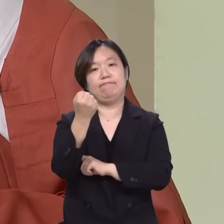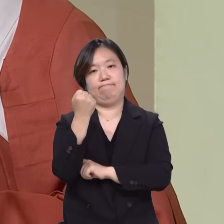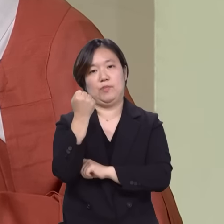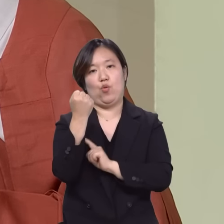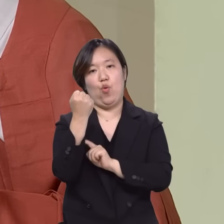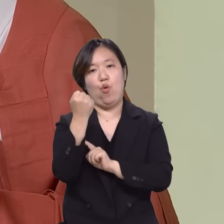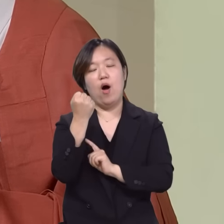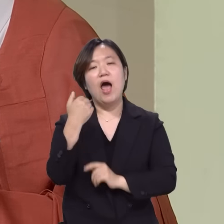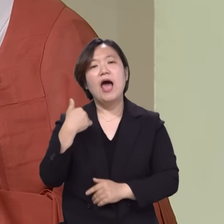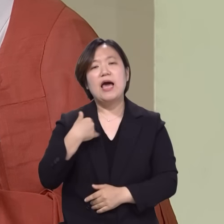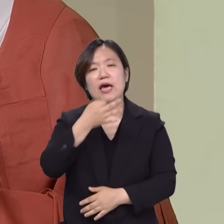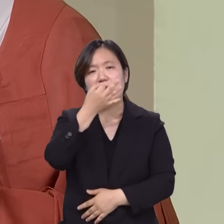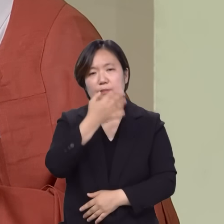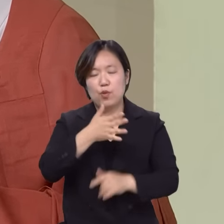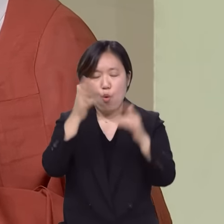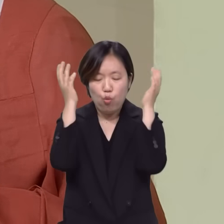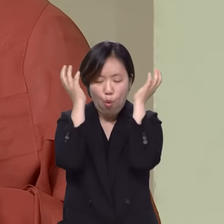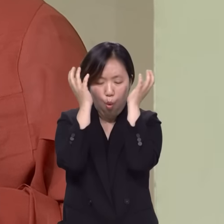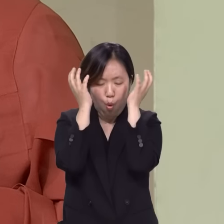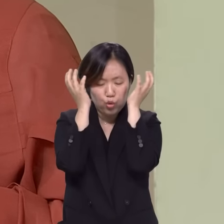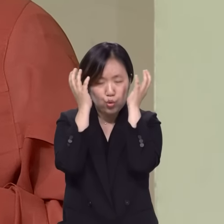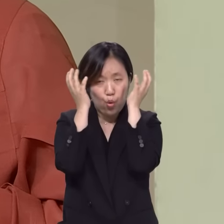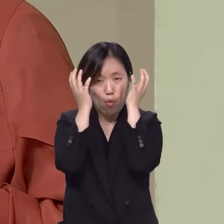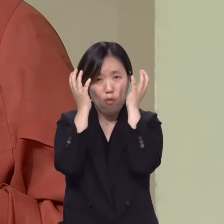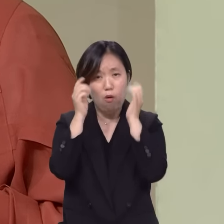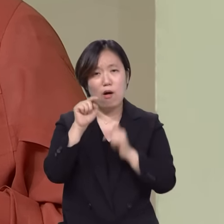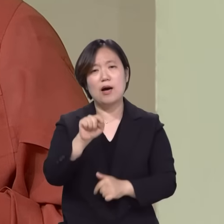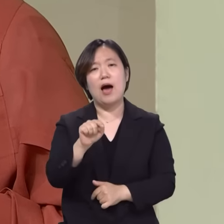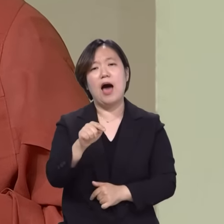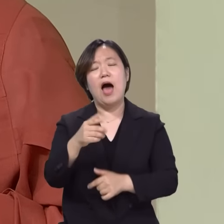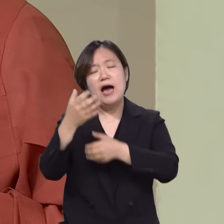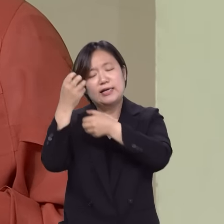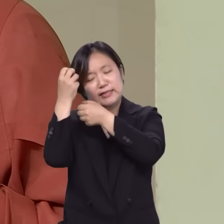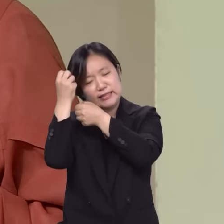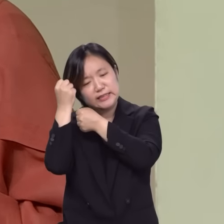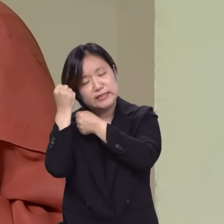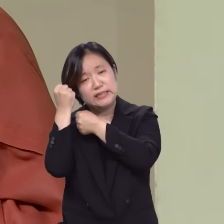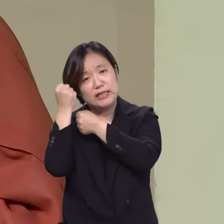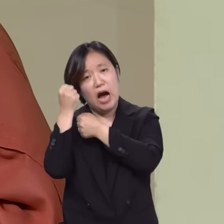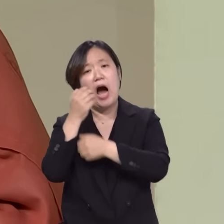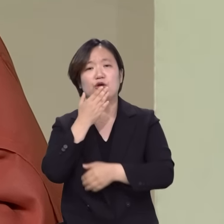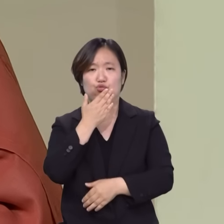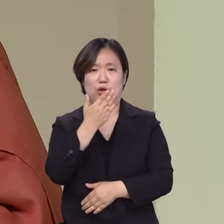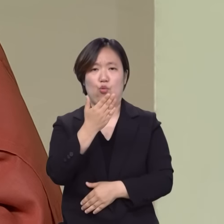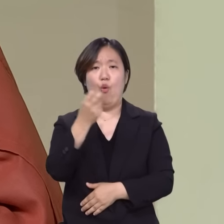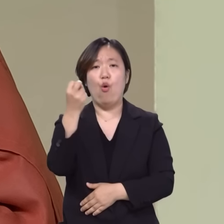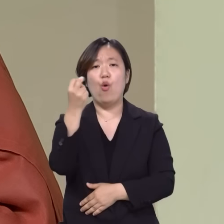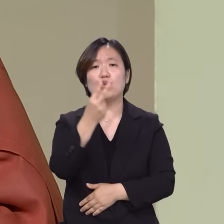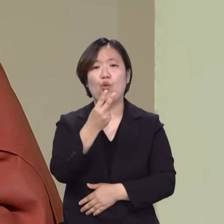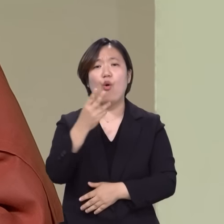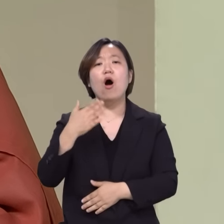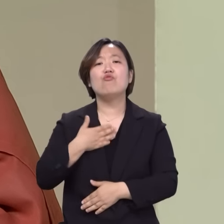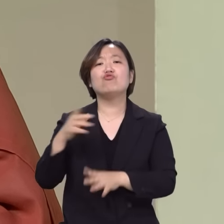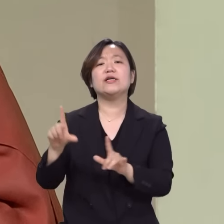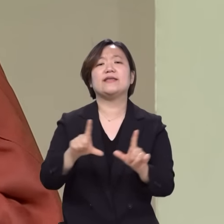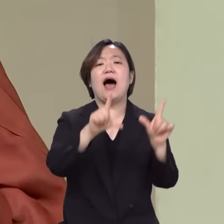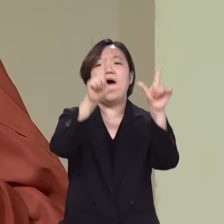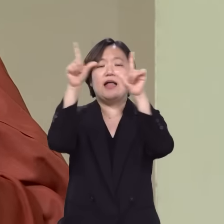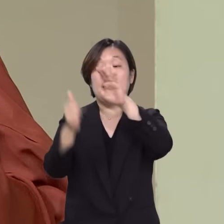어려운 역경 속에서 그런 삶의 큰 의지가 되고 삶을 질 수